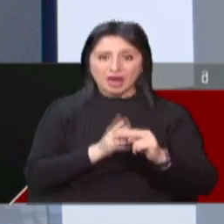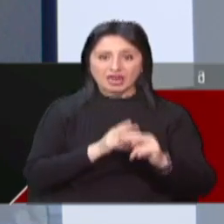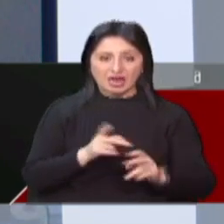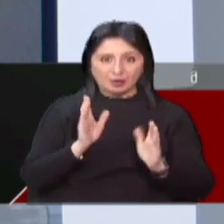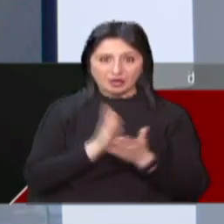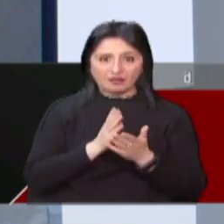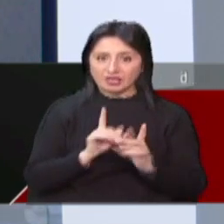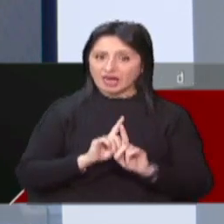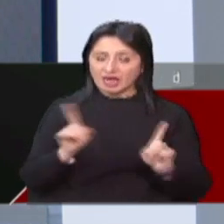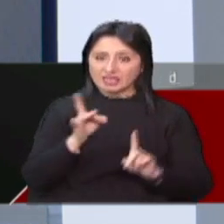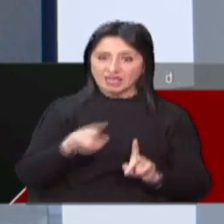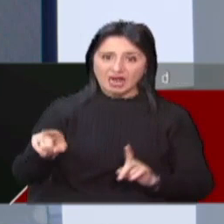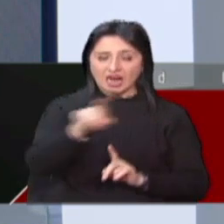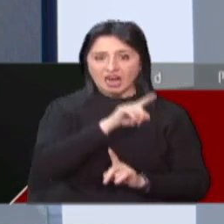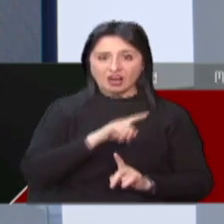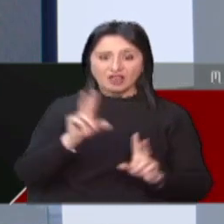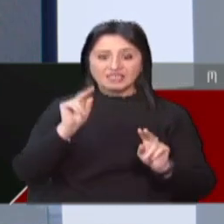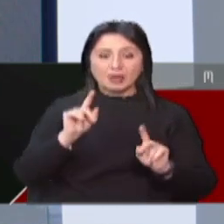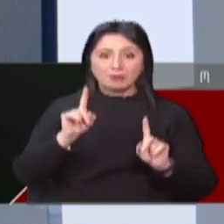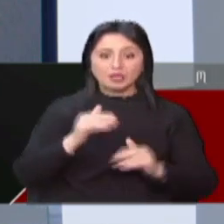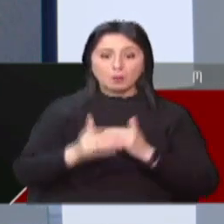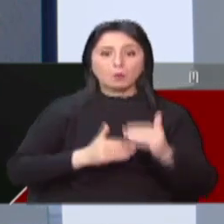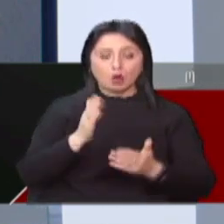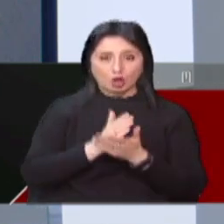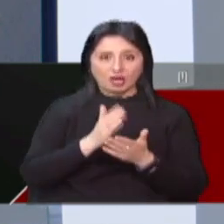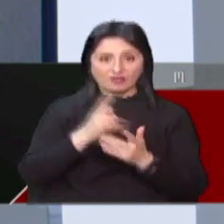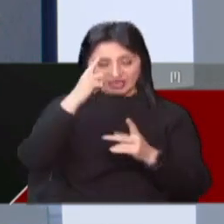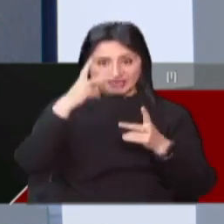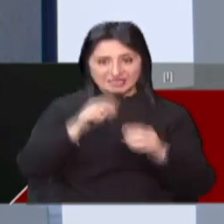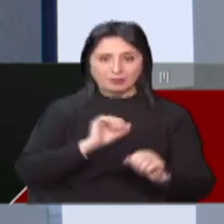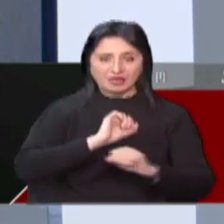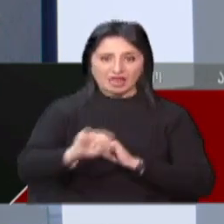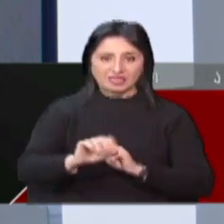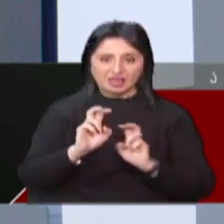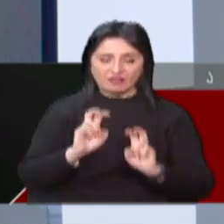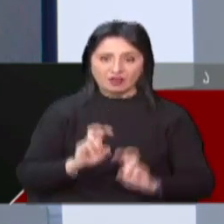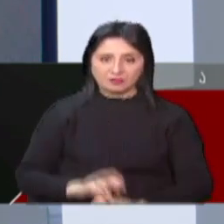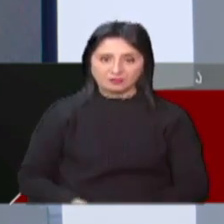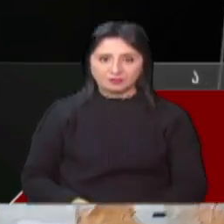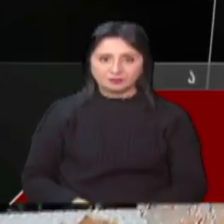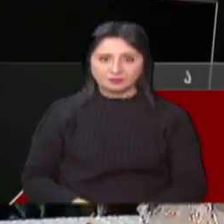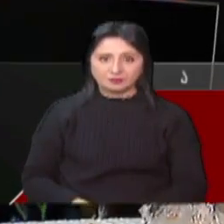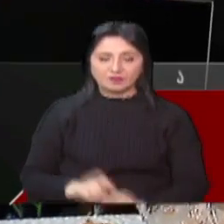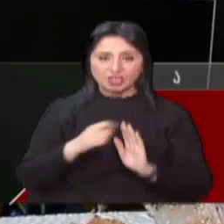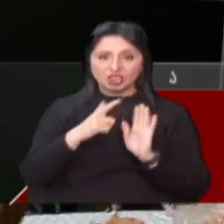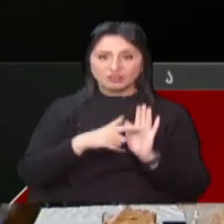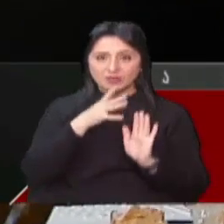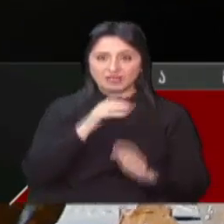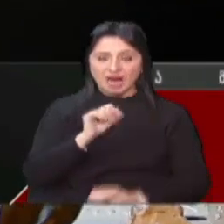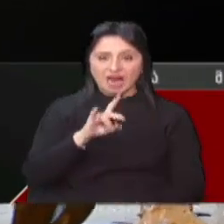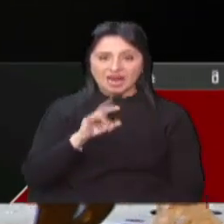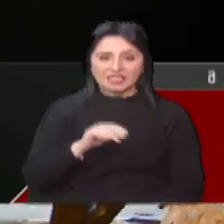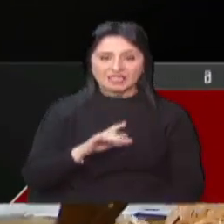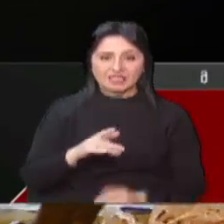სახელდება განსაკუთრებით რეგიონებში. საბედნიეროდ პროგრესი შეინიშნება სტიგმის დაძლევის კუთხით. 17 წლის